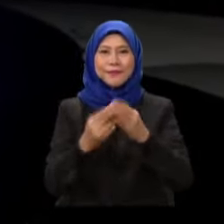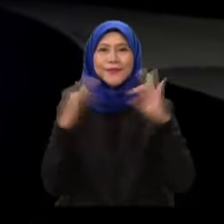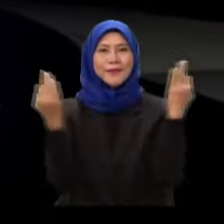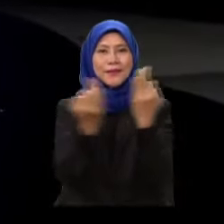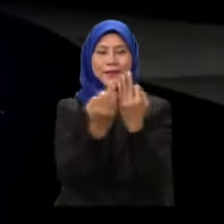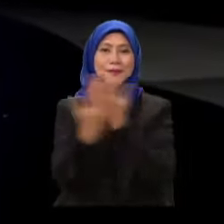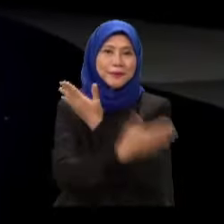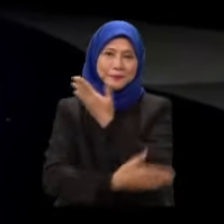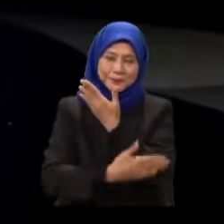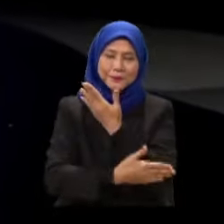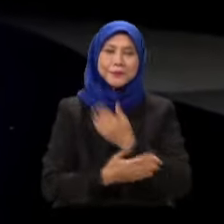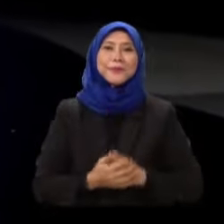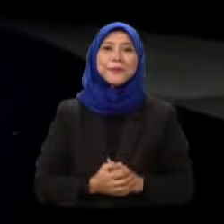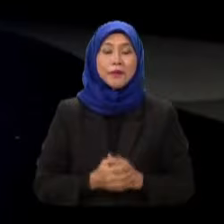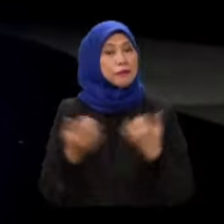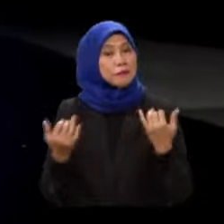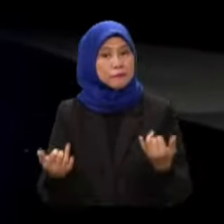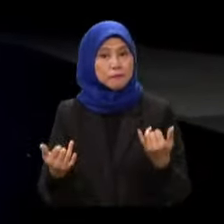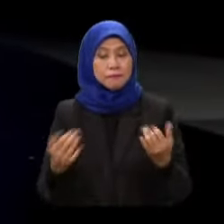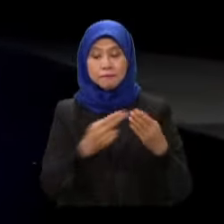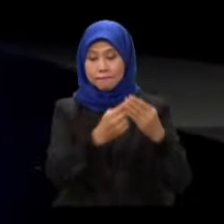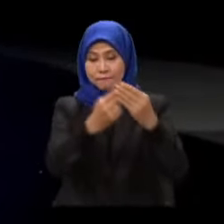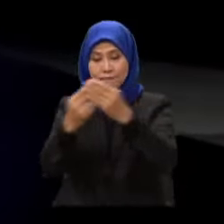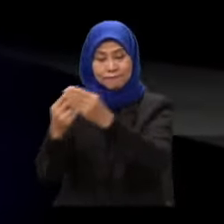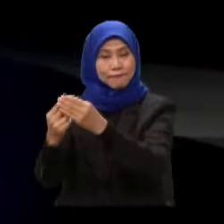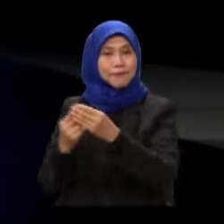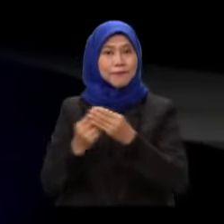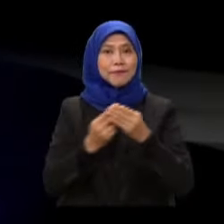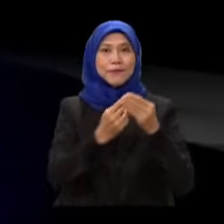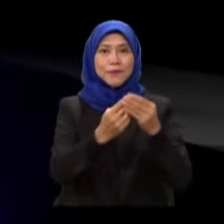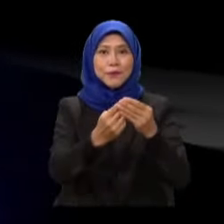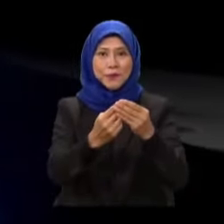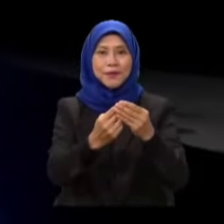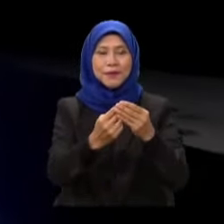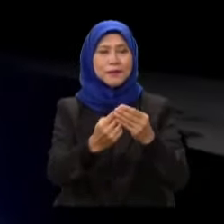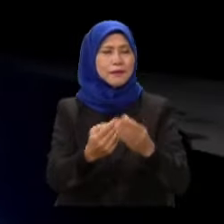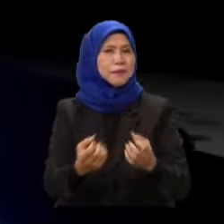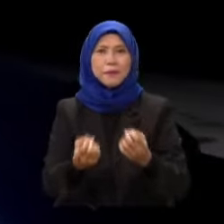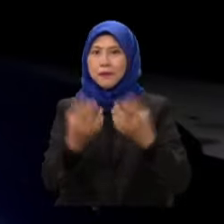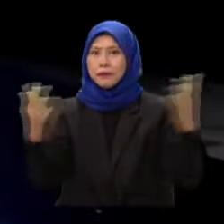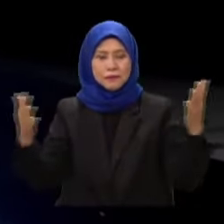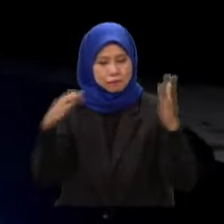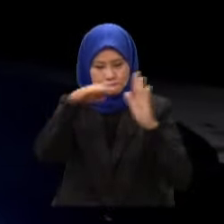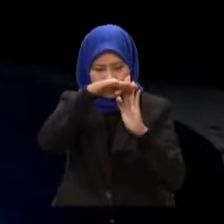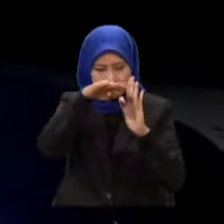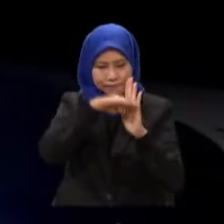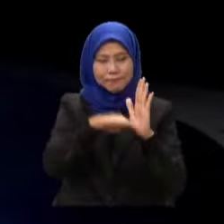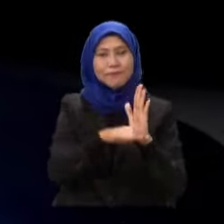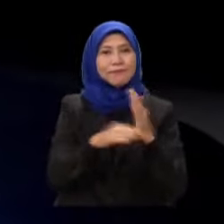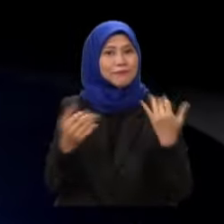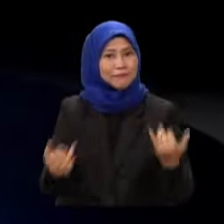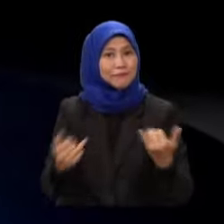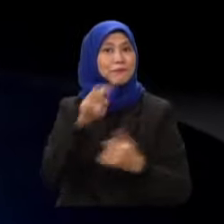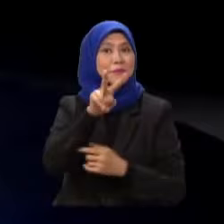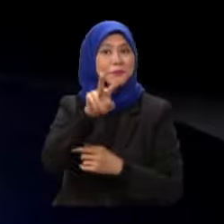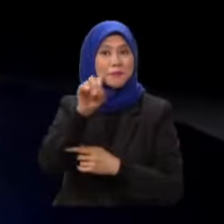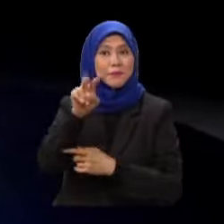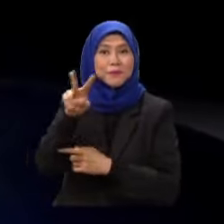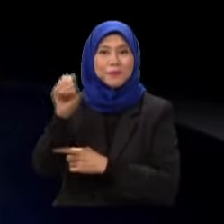ini benar ini karena bercakap soal perpaduan iya sebelum ini Joe kelihatan berada di dalam banyak folio cuma mutakhir ini 20